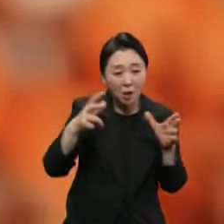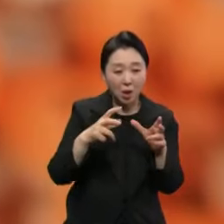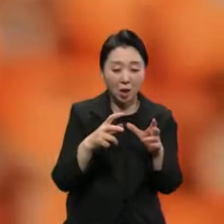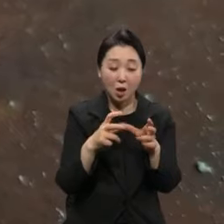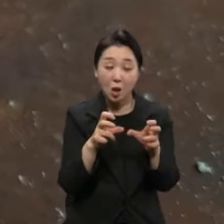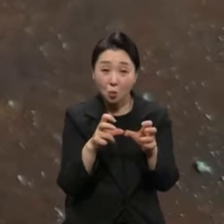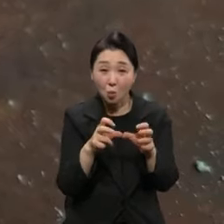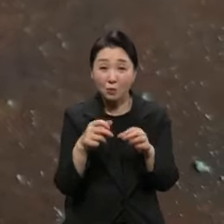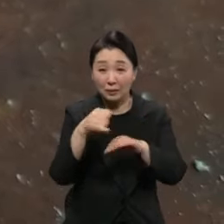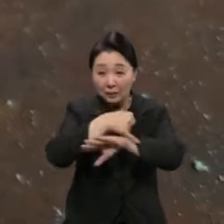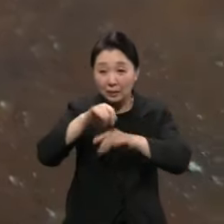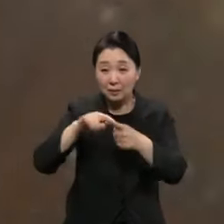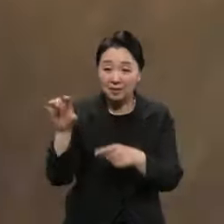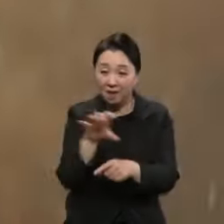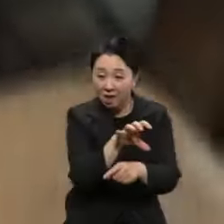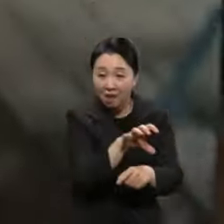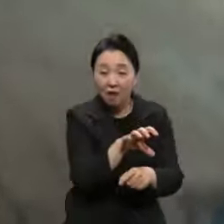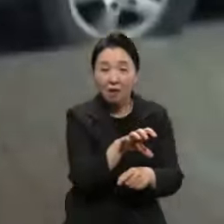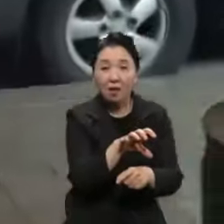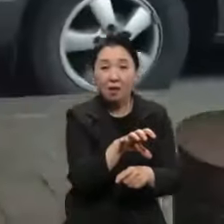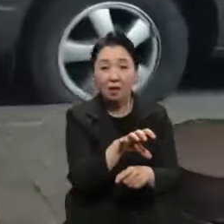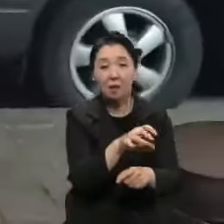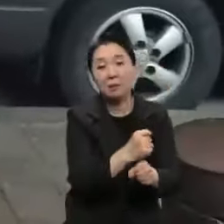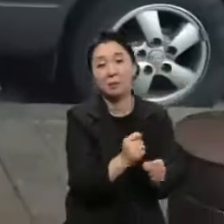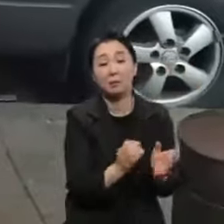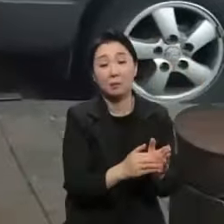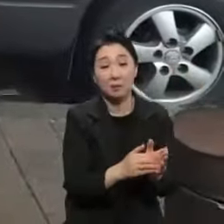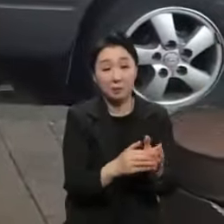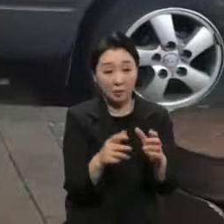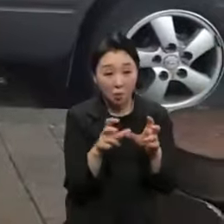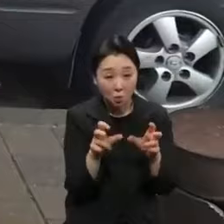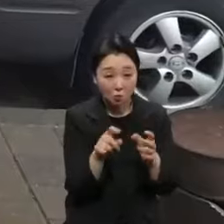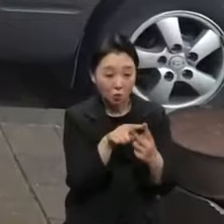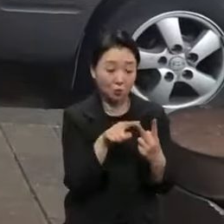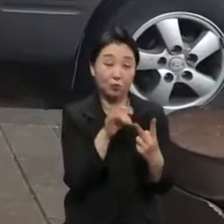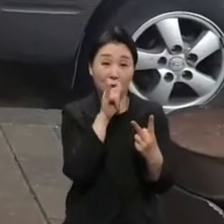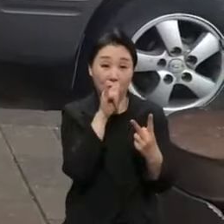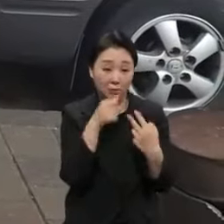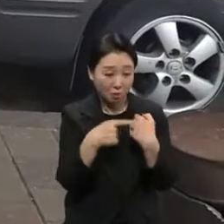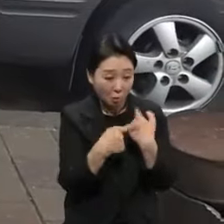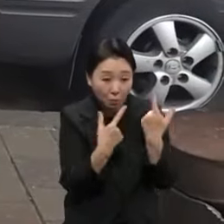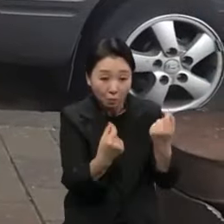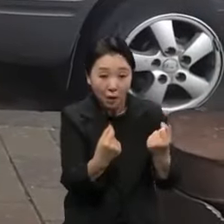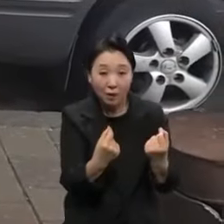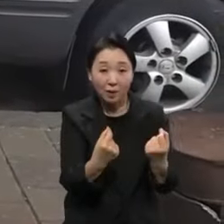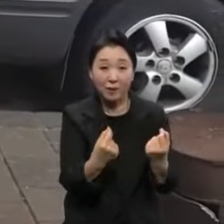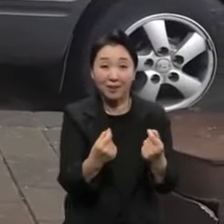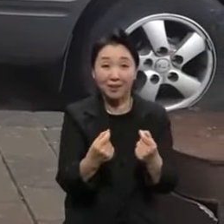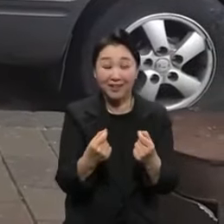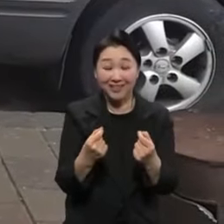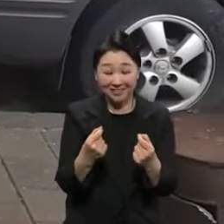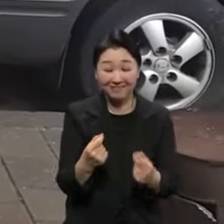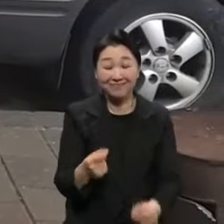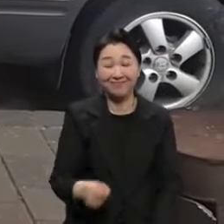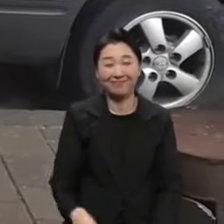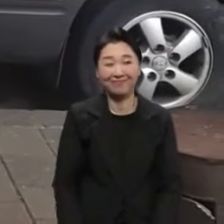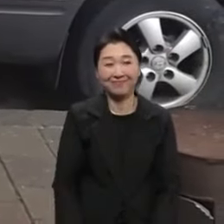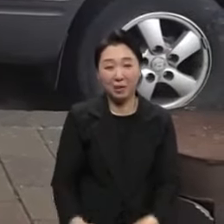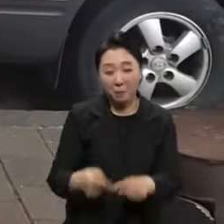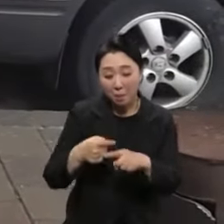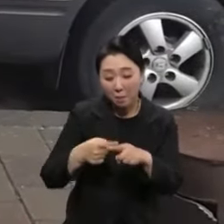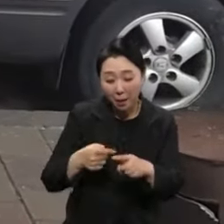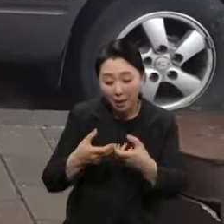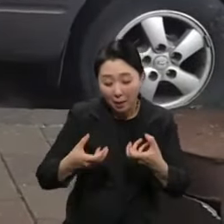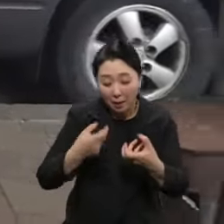베꼈습니다. 지금 이곳에는 골프공 두 개가 있습니다. 겉보기에는 다를 게 없어 보이는데 공업사 사장님께 부탁을 해서